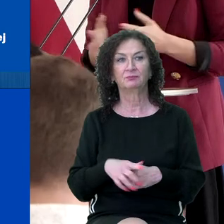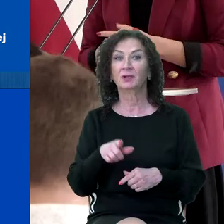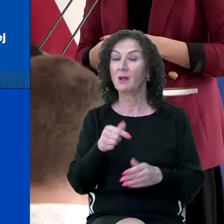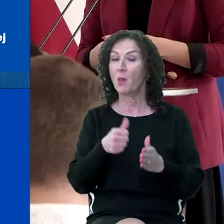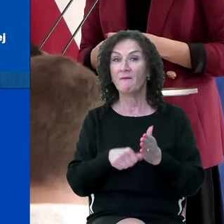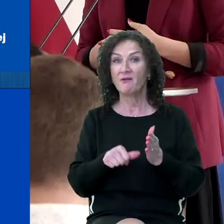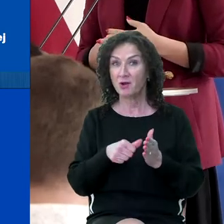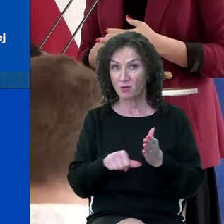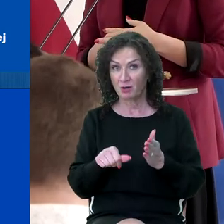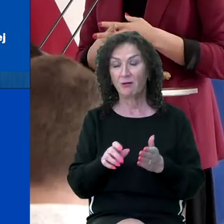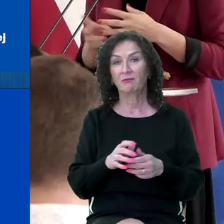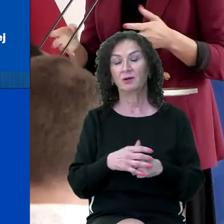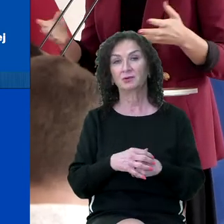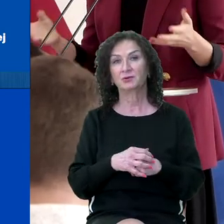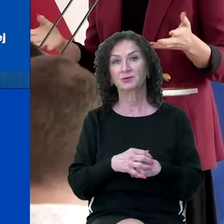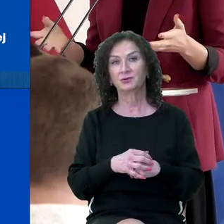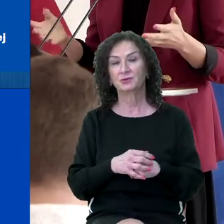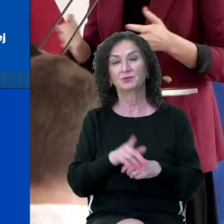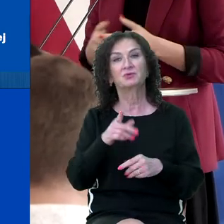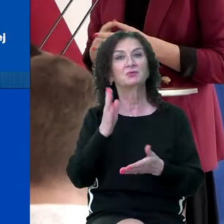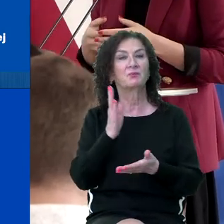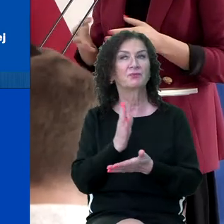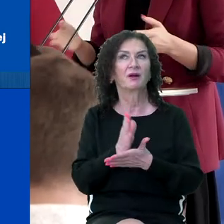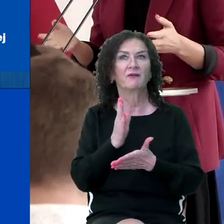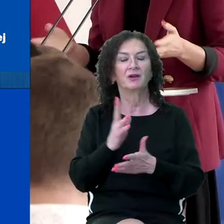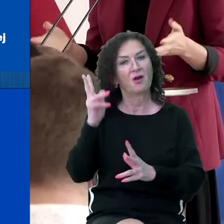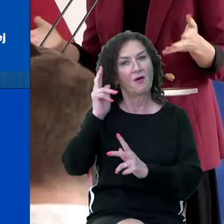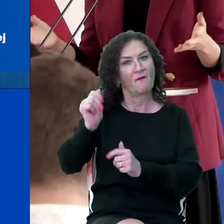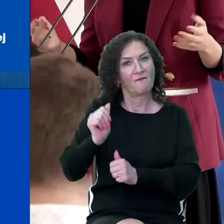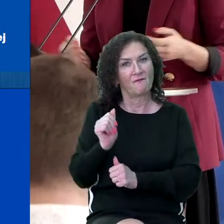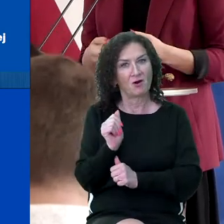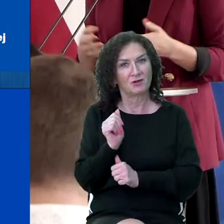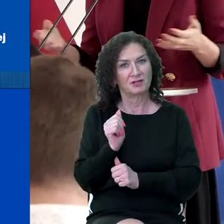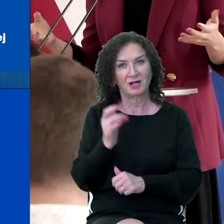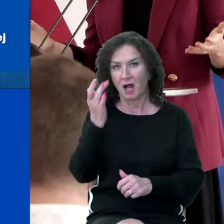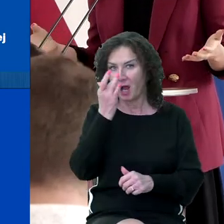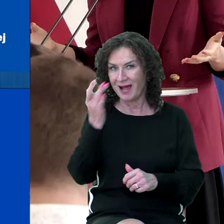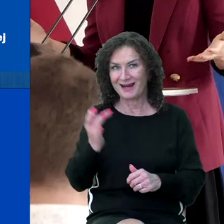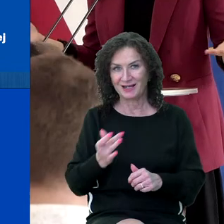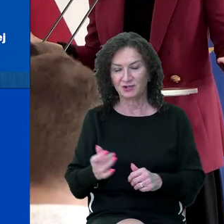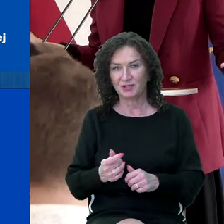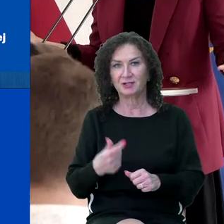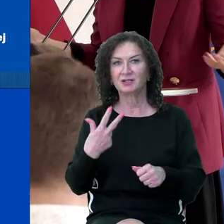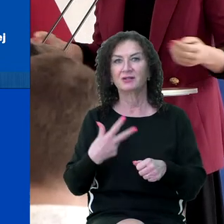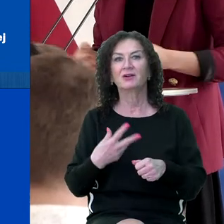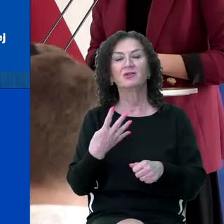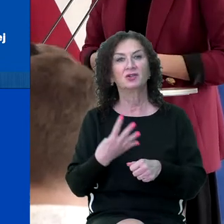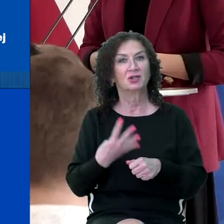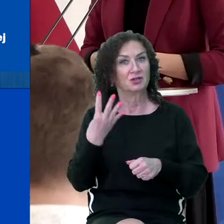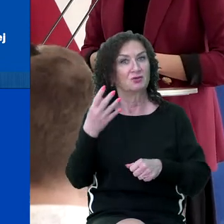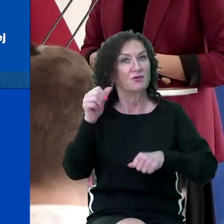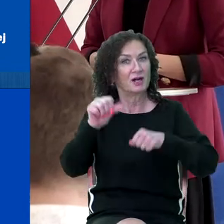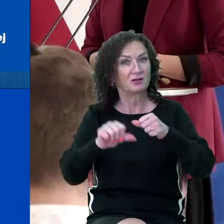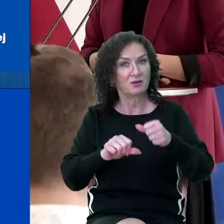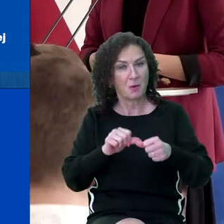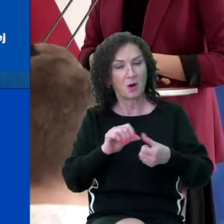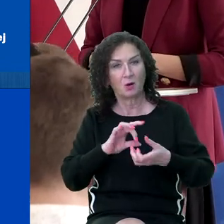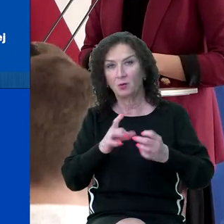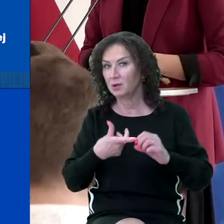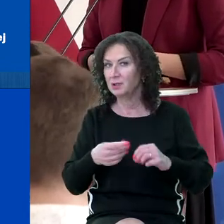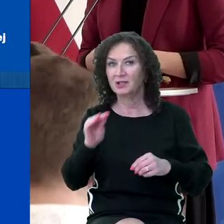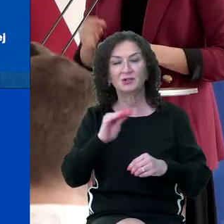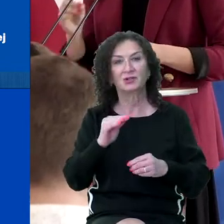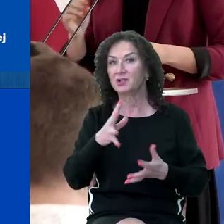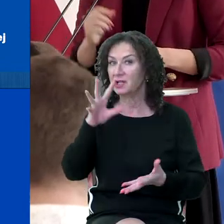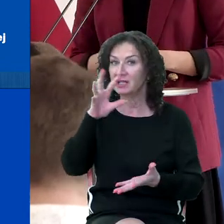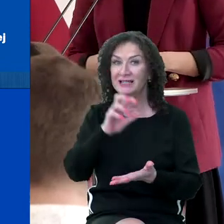już wojska radzieckie widziały, władze radzieckie widziały w 1944 roku, jeszcze nie zajęły całej przestrzeni naszego kraju,